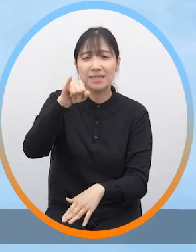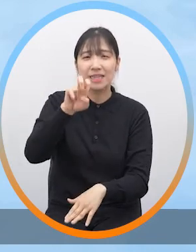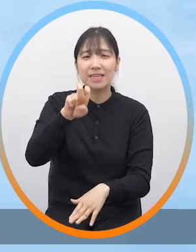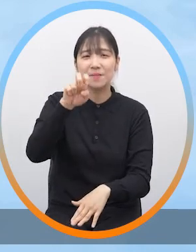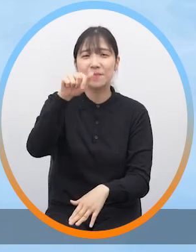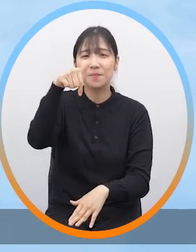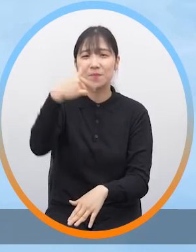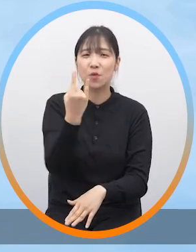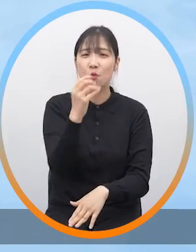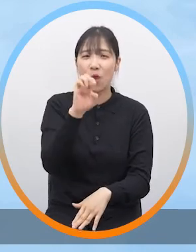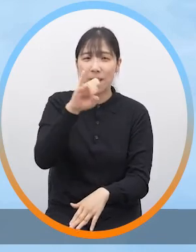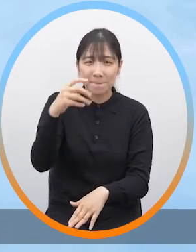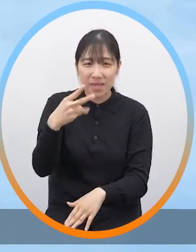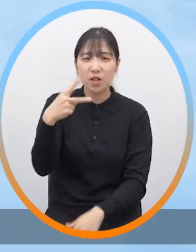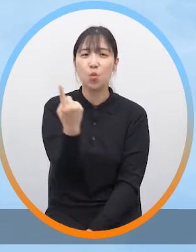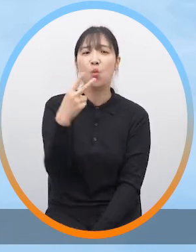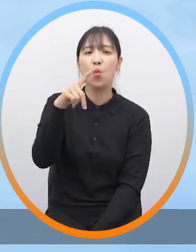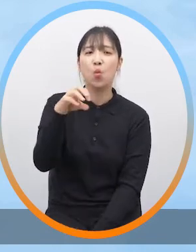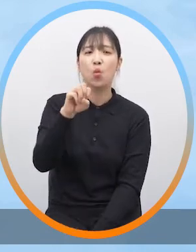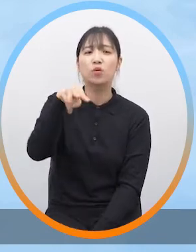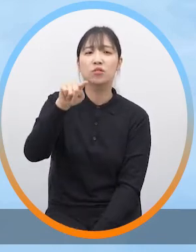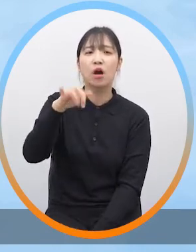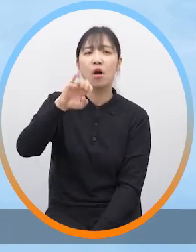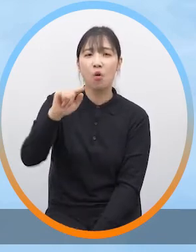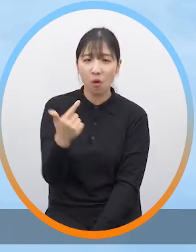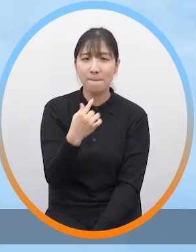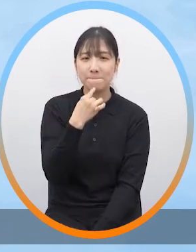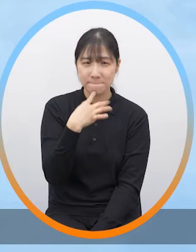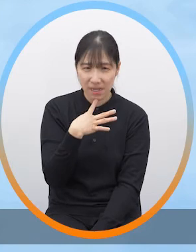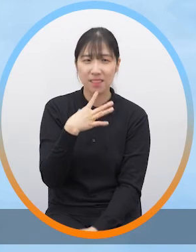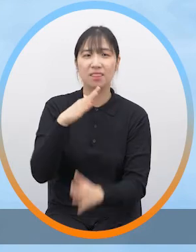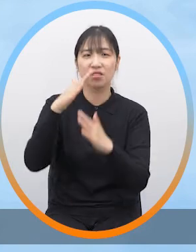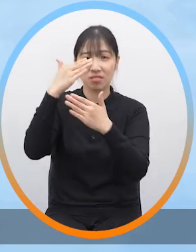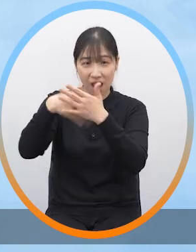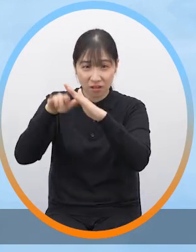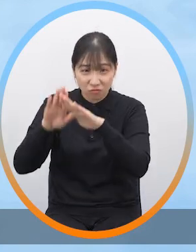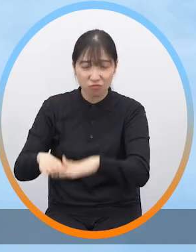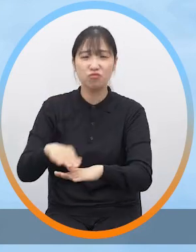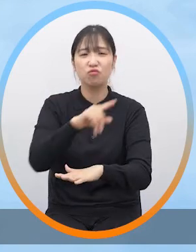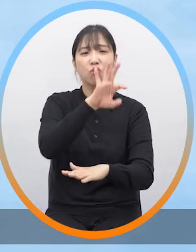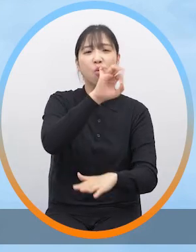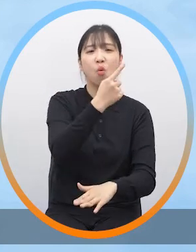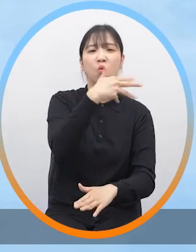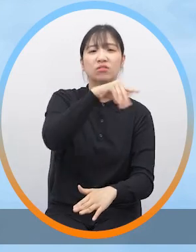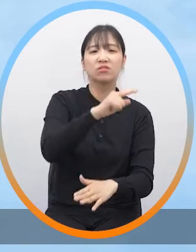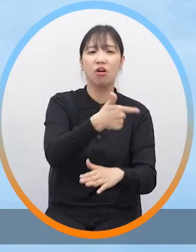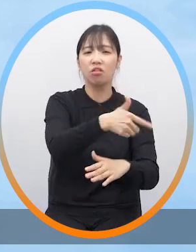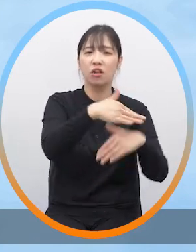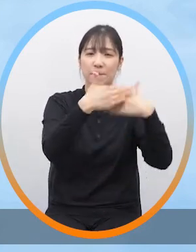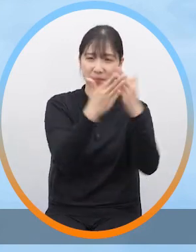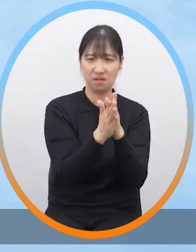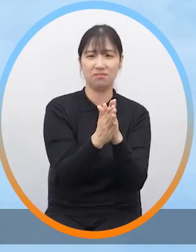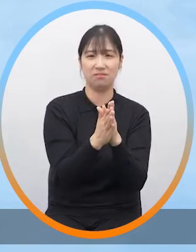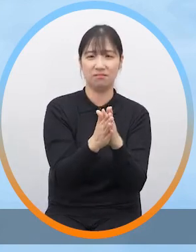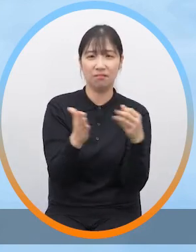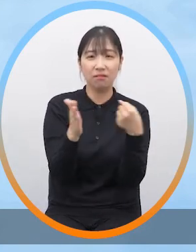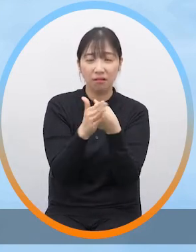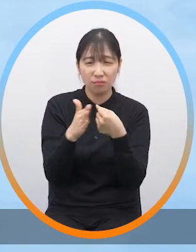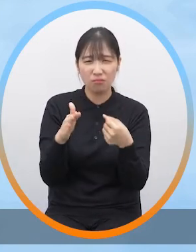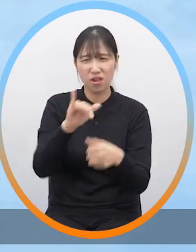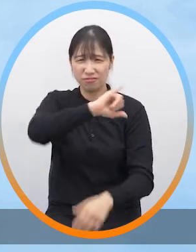모시는 서원은 도동서원만 남겨두고 순천의 옥천서원은 폐지하는 이런 원칙으로 됩니다.